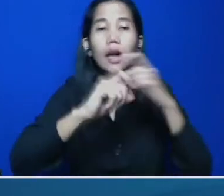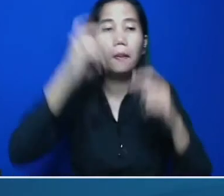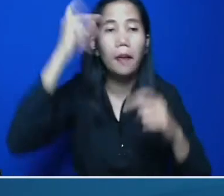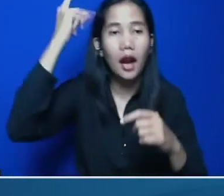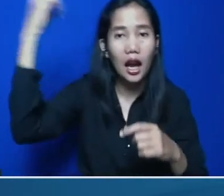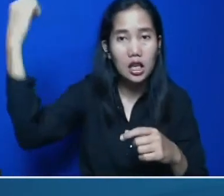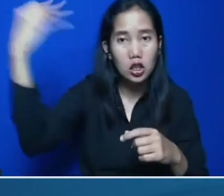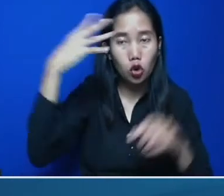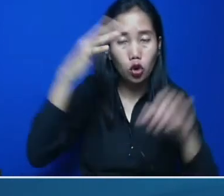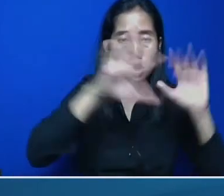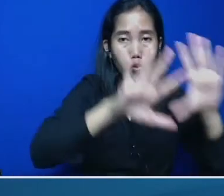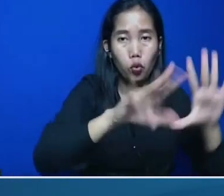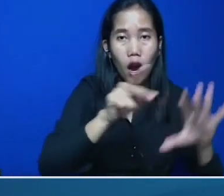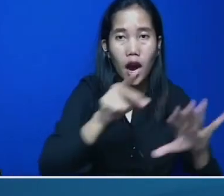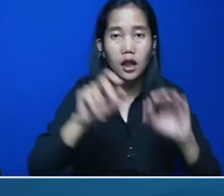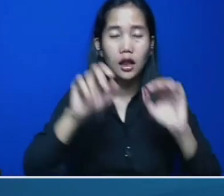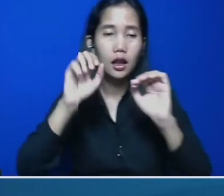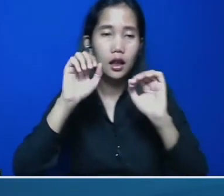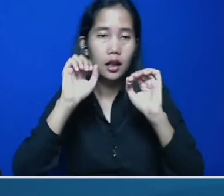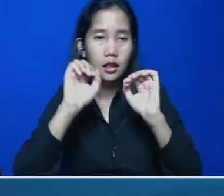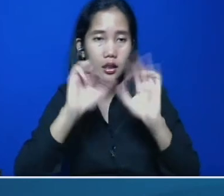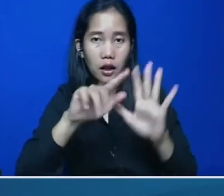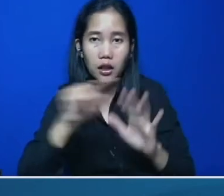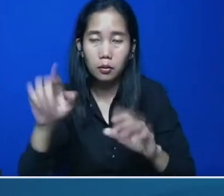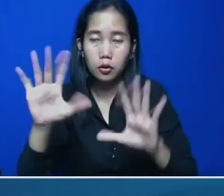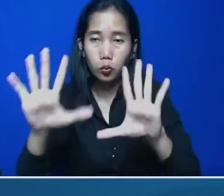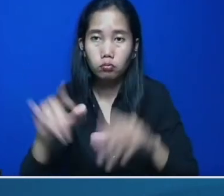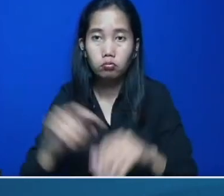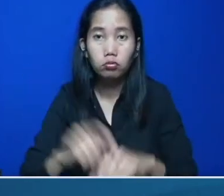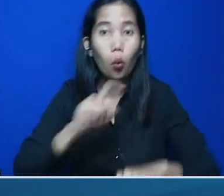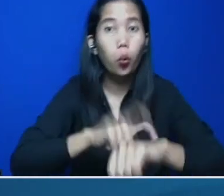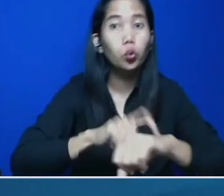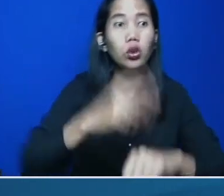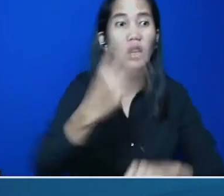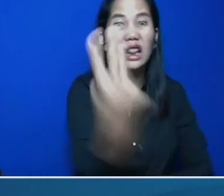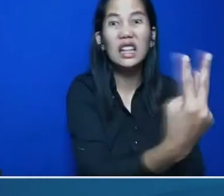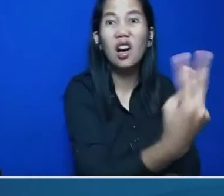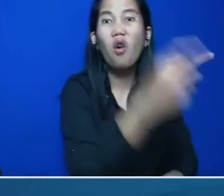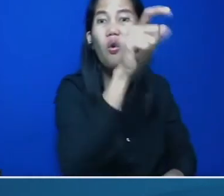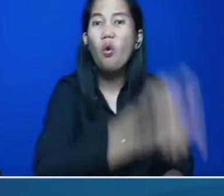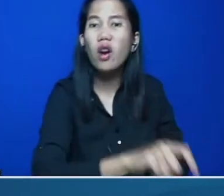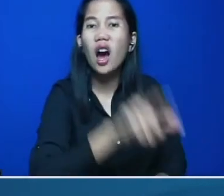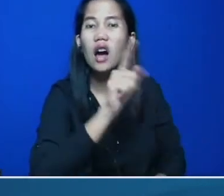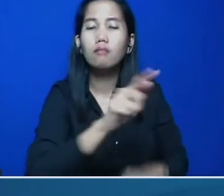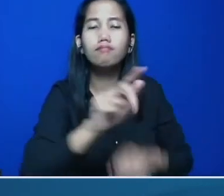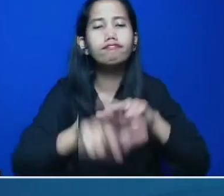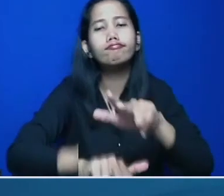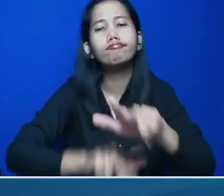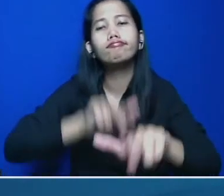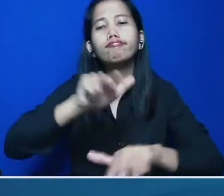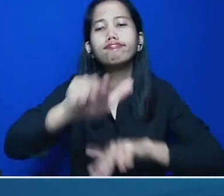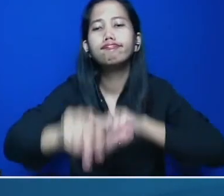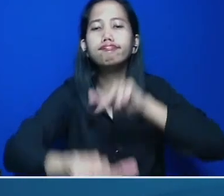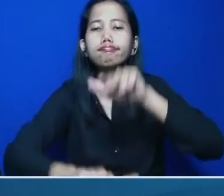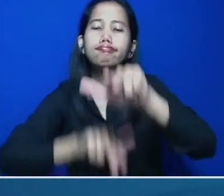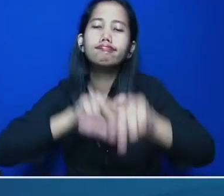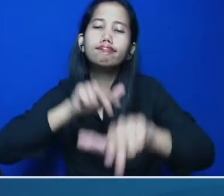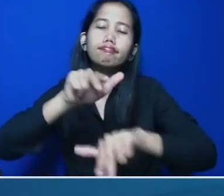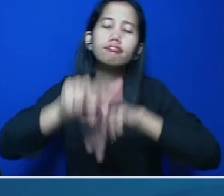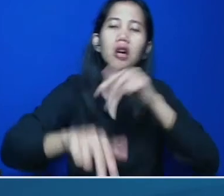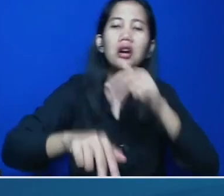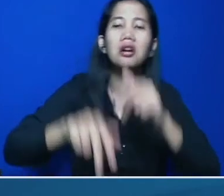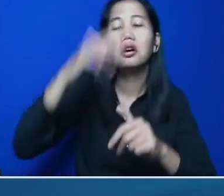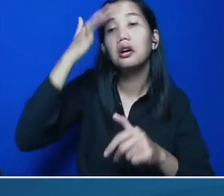dan sudah dekat Kota ioprp kira-kira 12.00 tengah hari Naiklah Petrus ke atas rumah